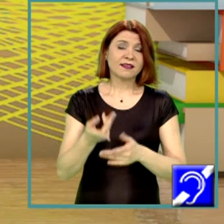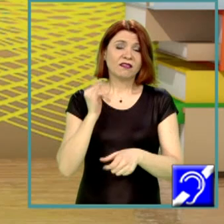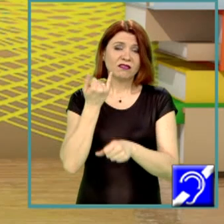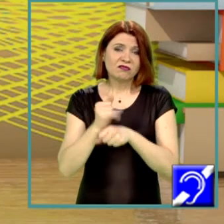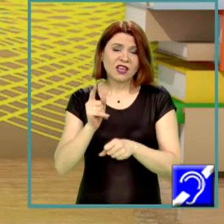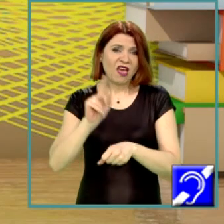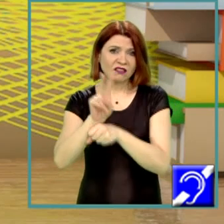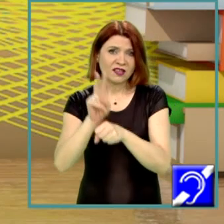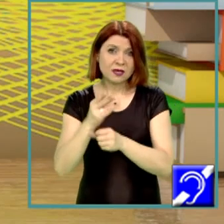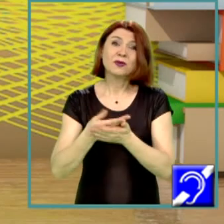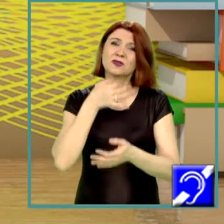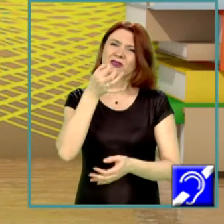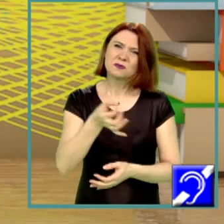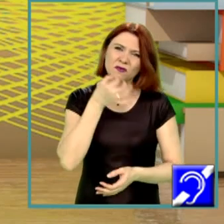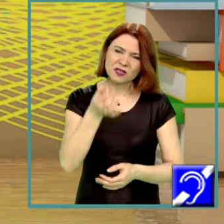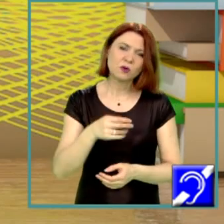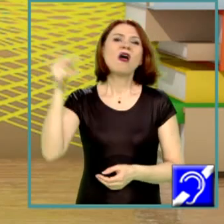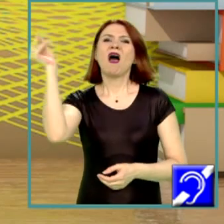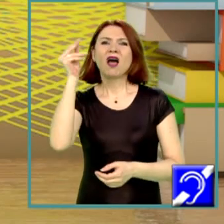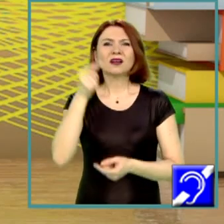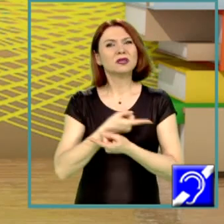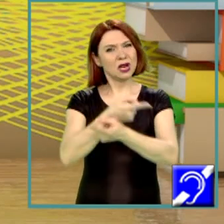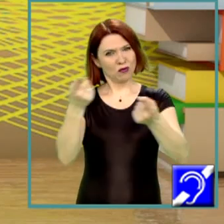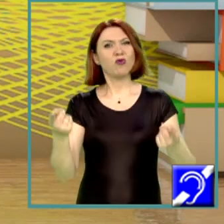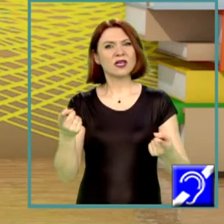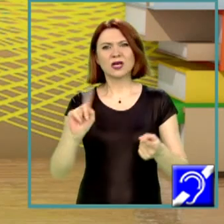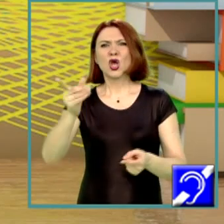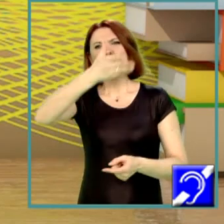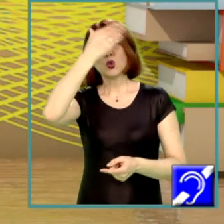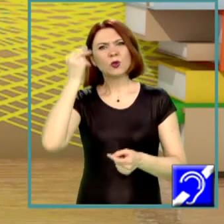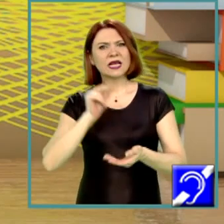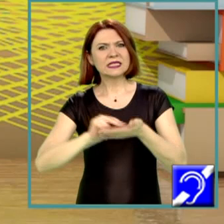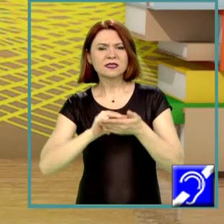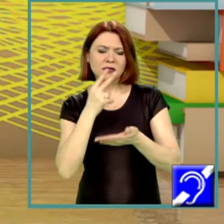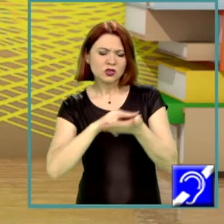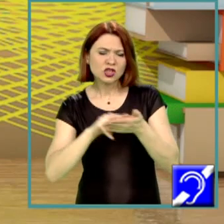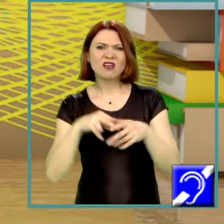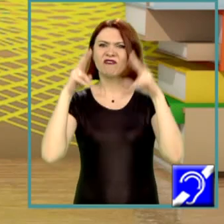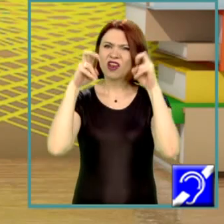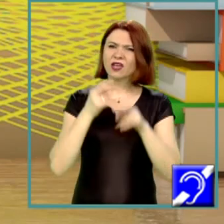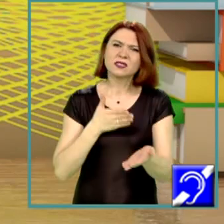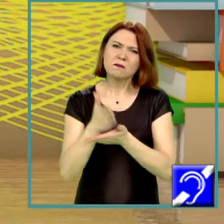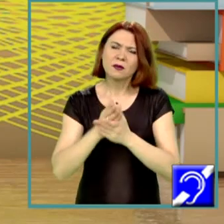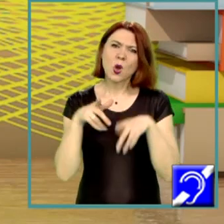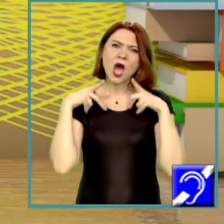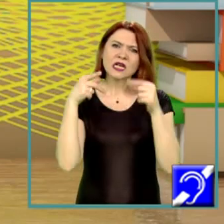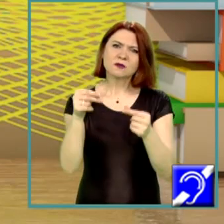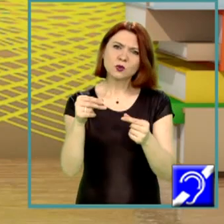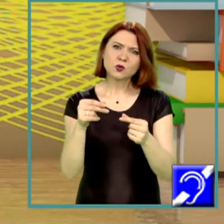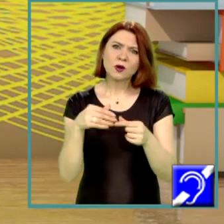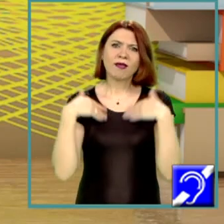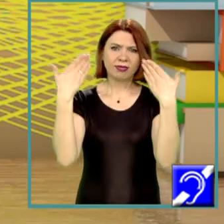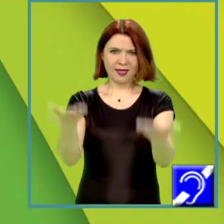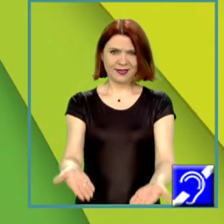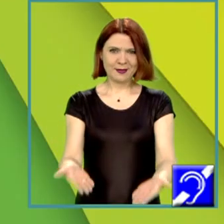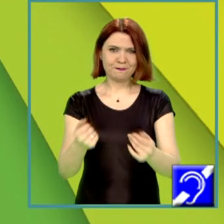neatenție de aceea va tot spun în antrenamentele voastre Nu uitați să reluați să Verificați tot timpul răspunsurile pe care le